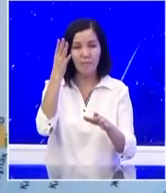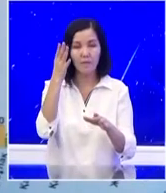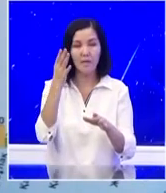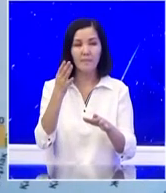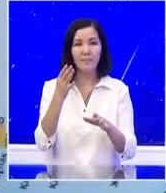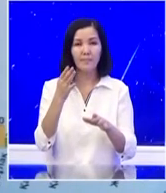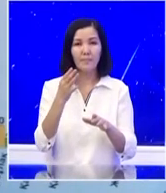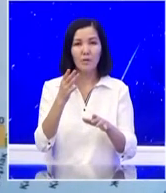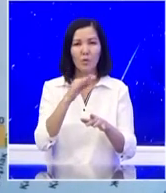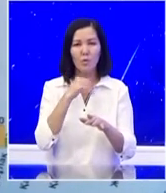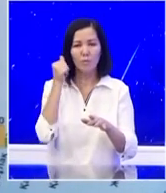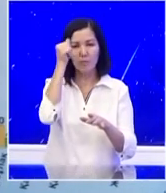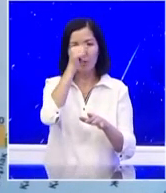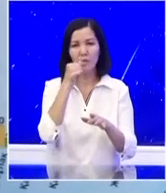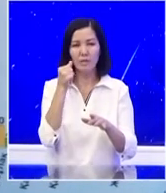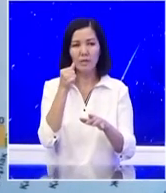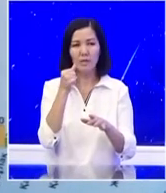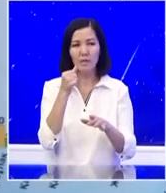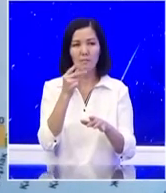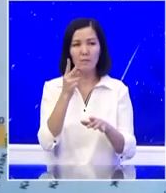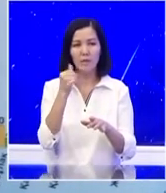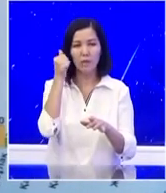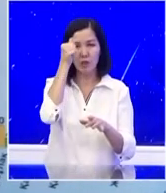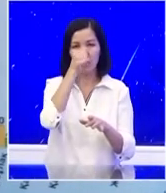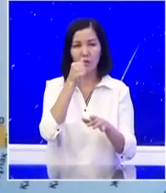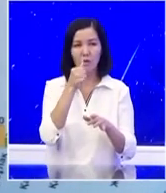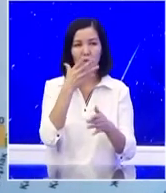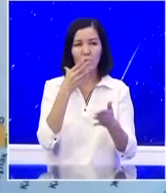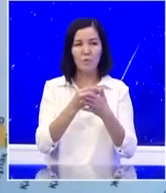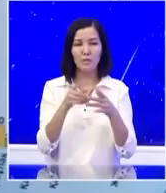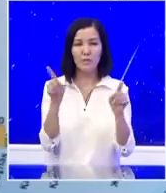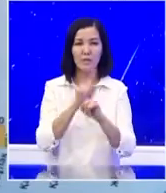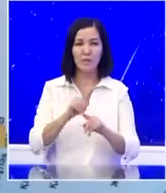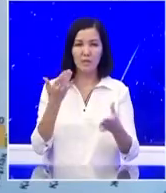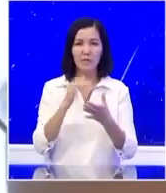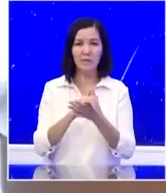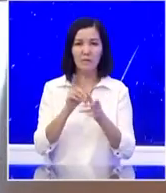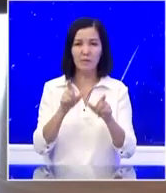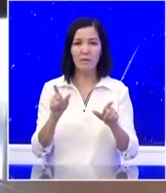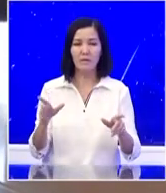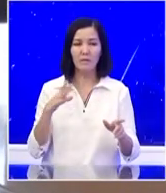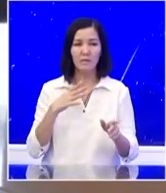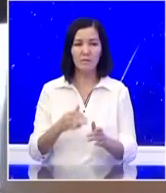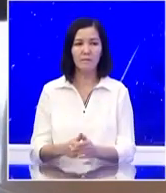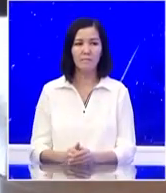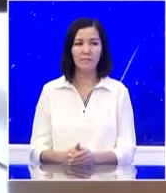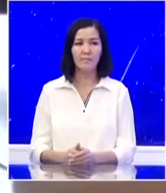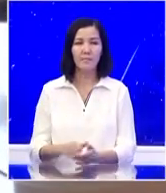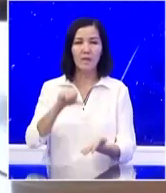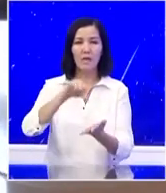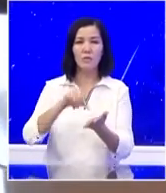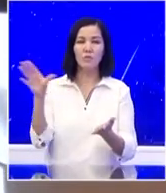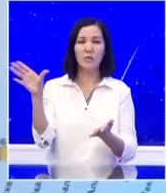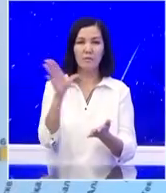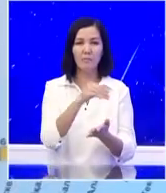қаншама жылдардан бері жүлделі орын алмаса да бірнеше жылдан бері өздерінің ерекшеліктерін танытып келе жатқан балалар қатысып жатыр. Қатысушы барлық